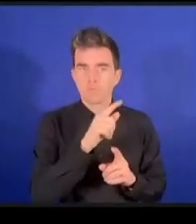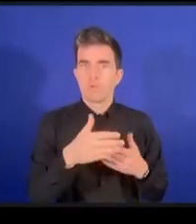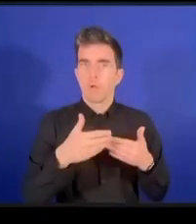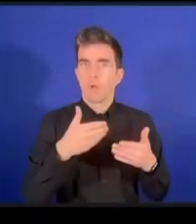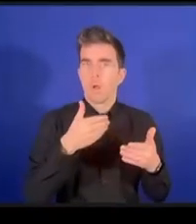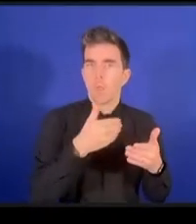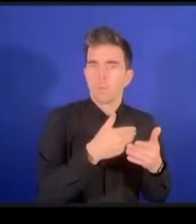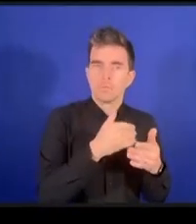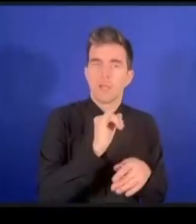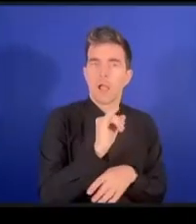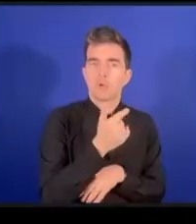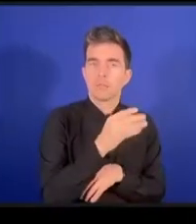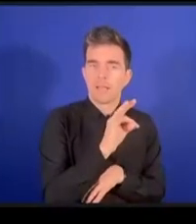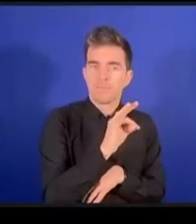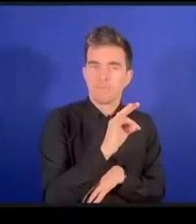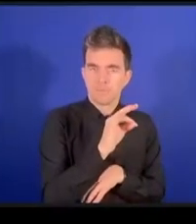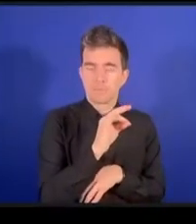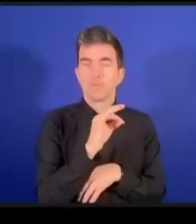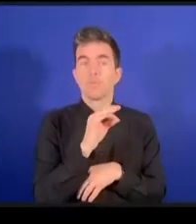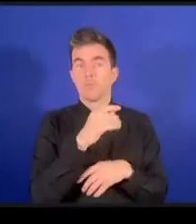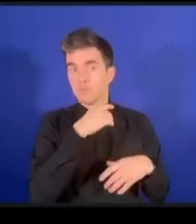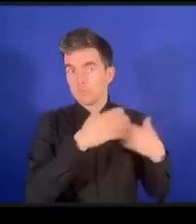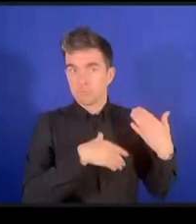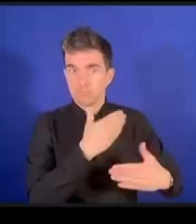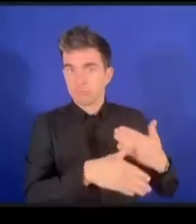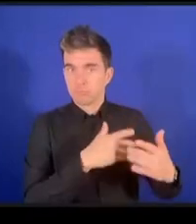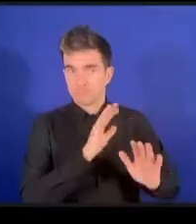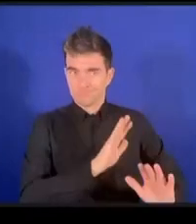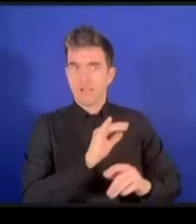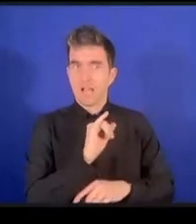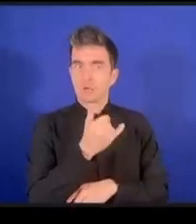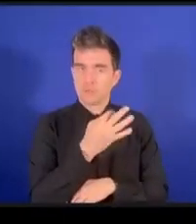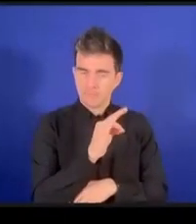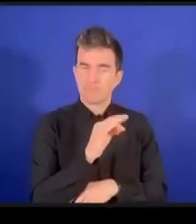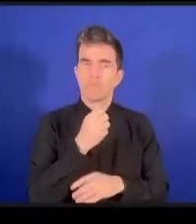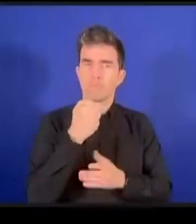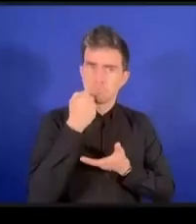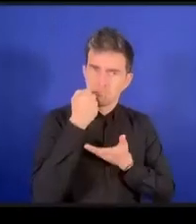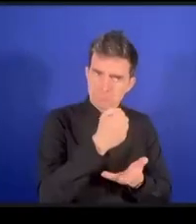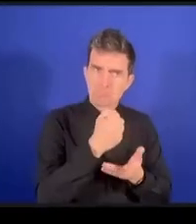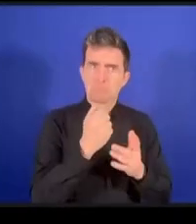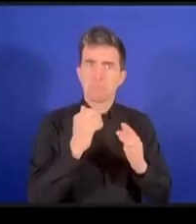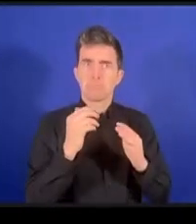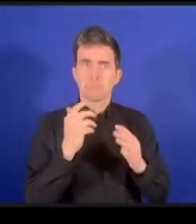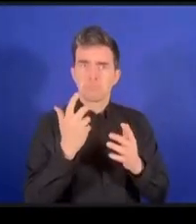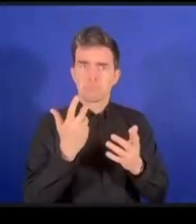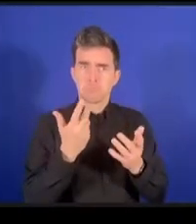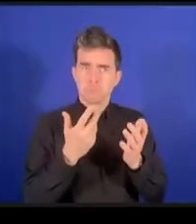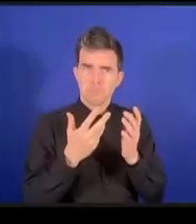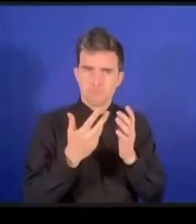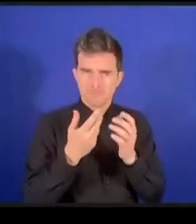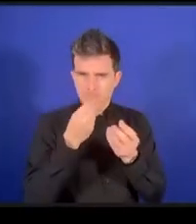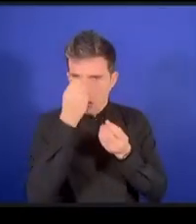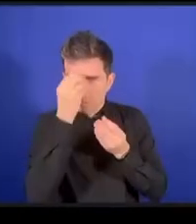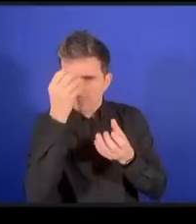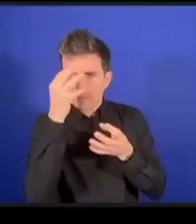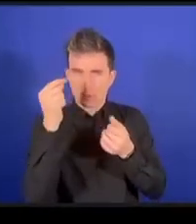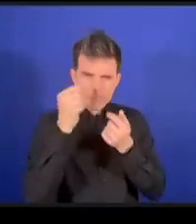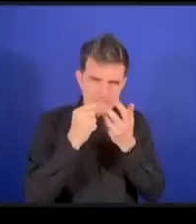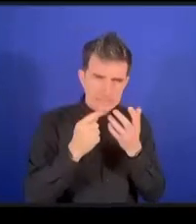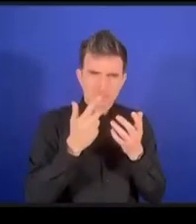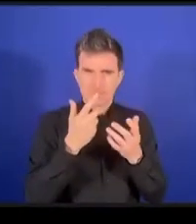более широкие слои в рамках нашей индустрии и мы видим что есть некоторые сектора которые